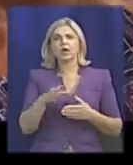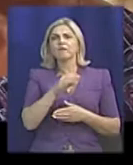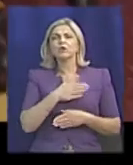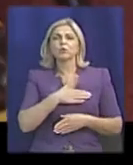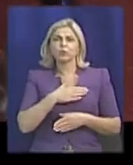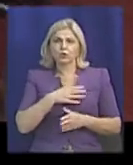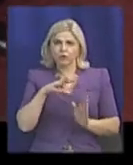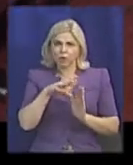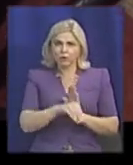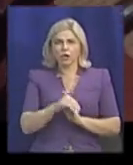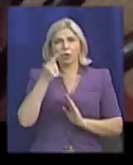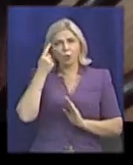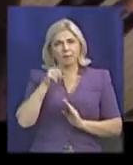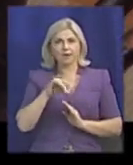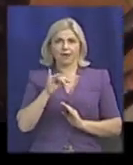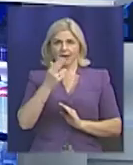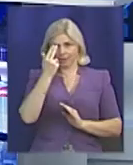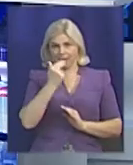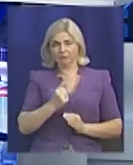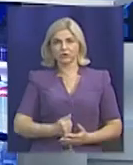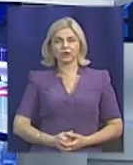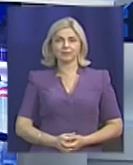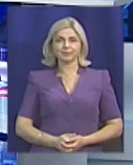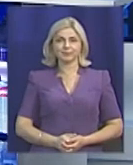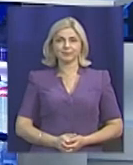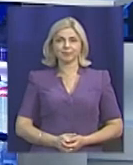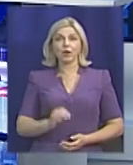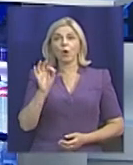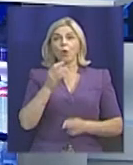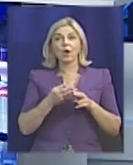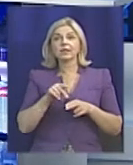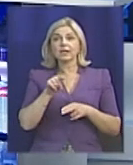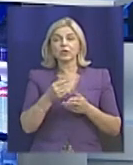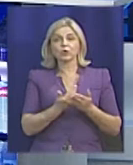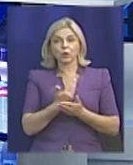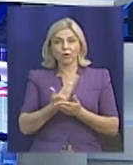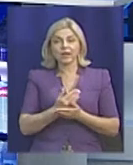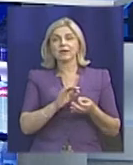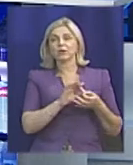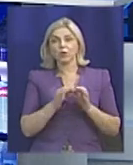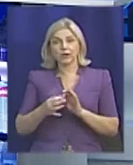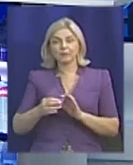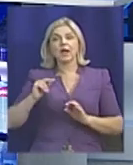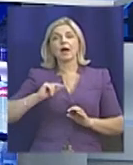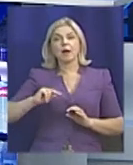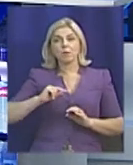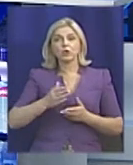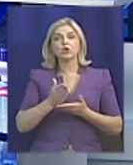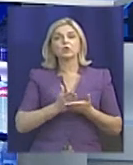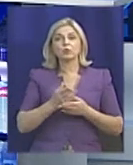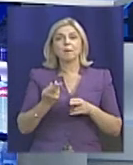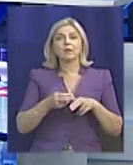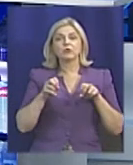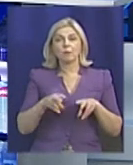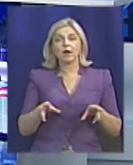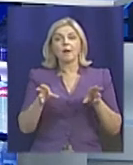всі свої вміння та навички. Про ці та інші події більш докладно. Співробітники Служби безпеки України спільно